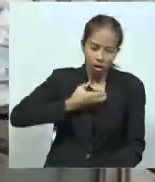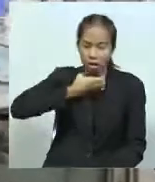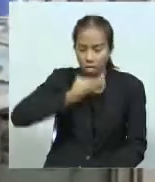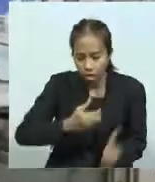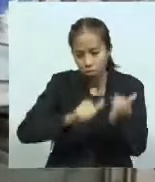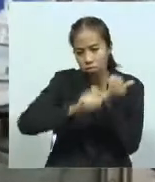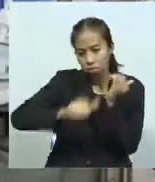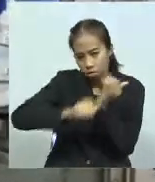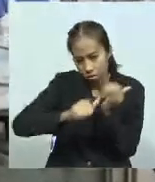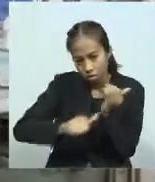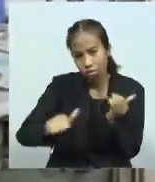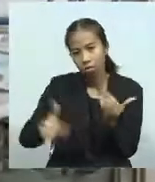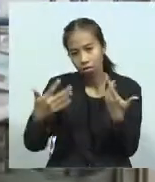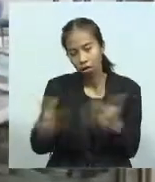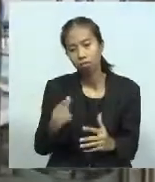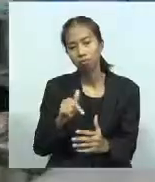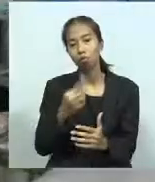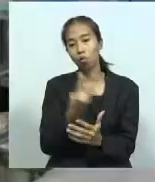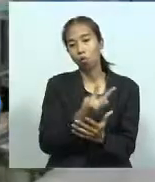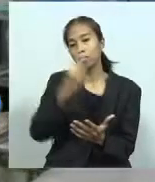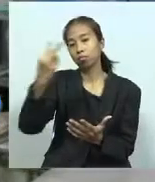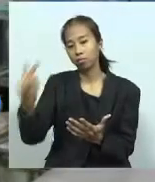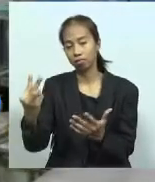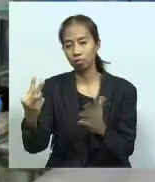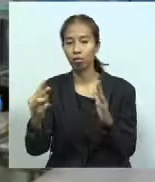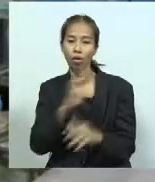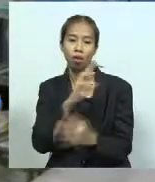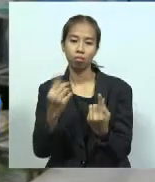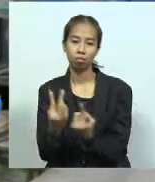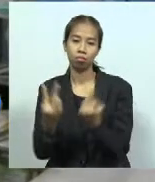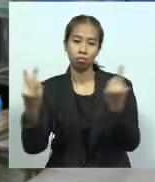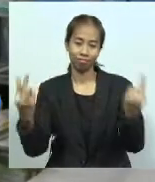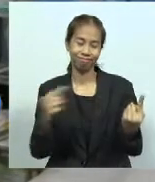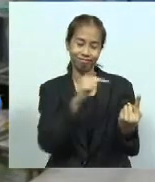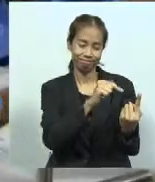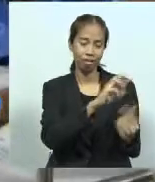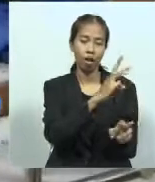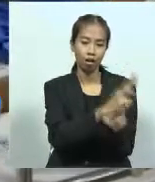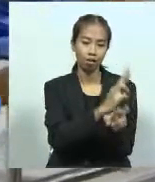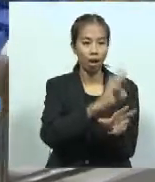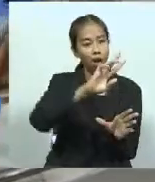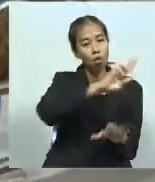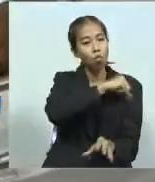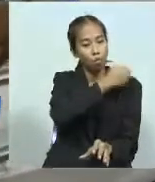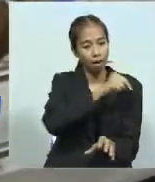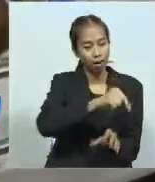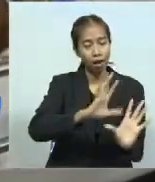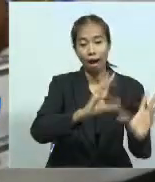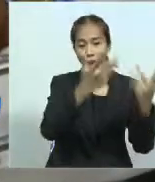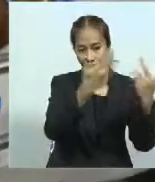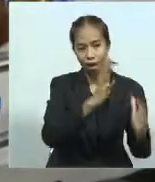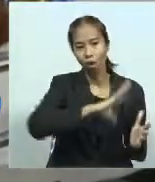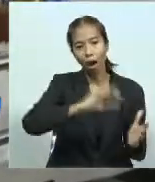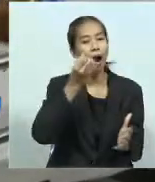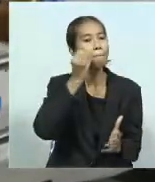วแต่ว่าอีกหนึ่งคนค่ะไปรักษาตัวอยู่ที่โรงพยาบาลเฉลิมพระเกียรติอาการดีขึ้นแล้วนะคะแล้วก็กลับไปรักษาตัวอยู่ที่บ้